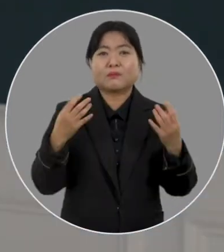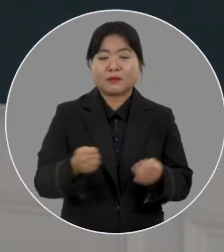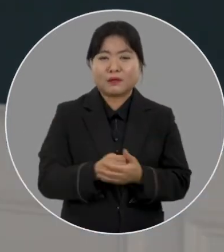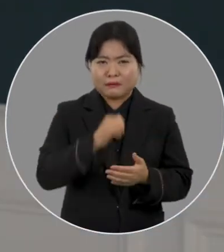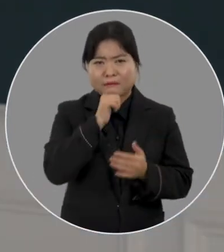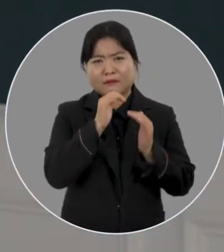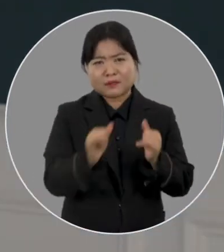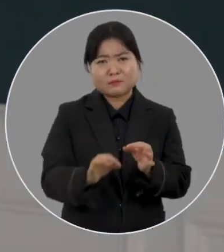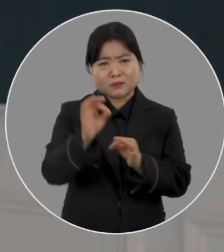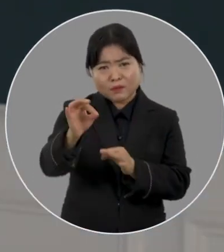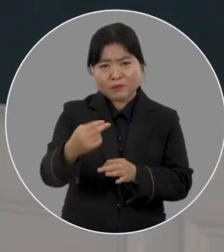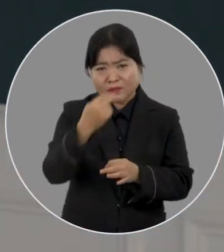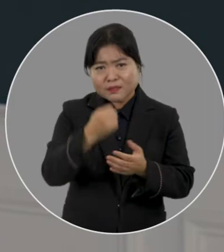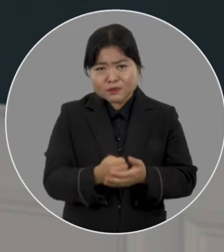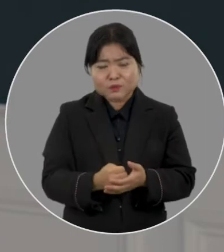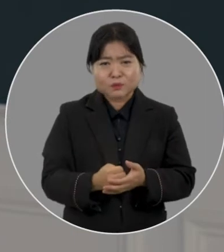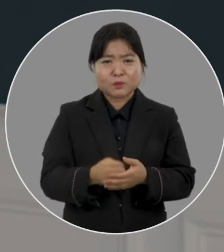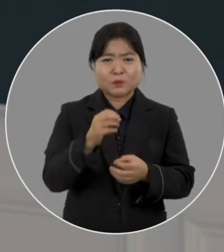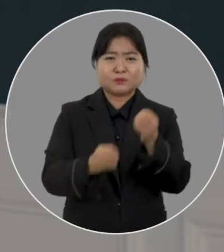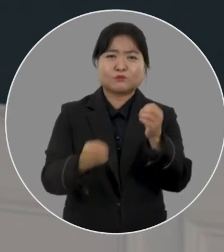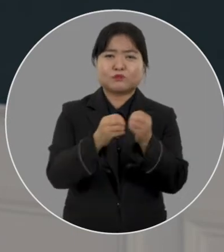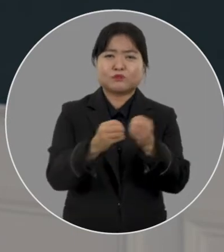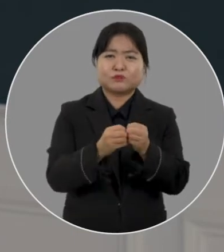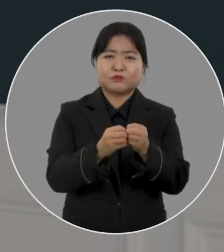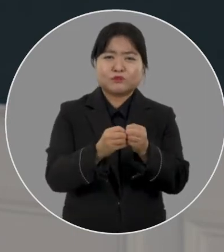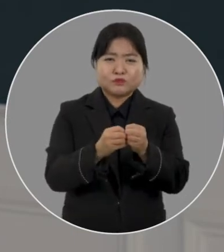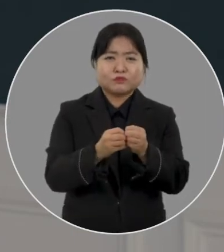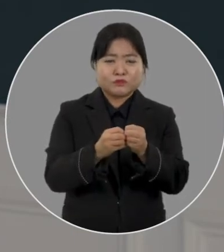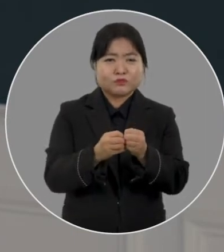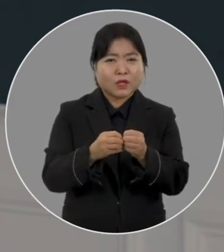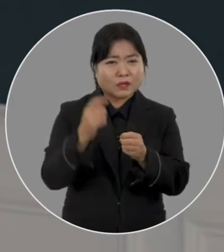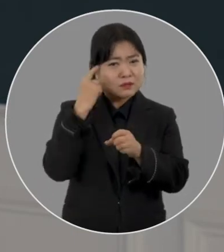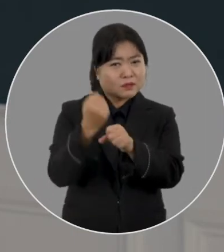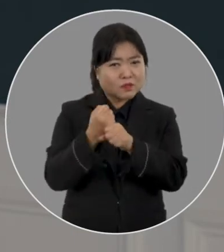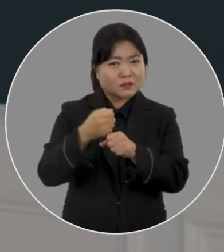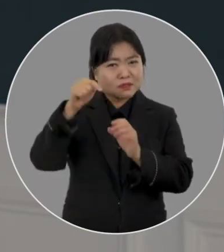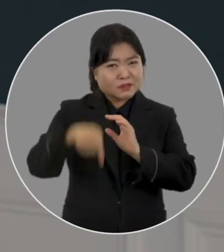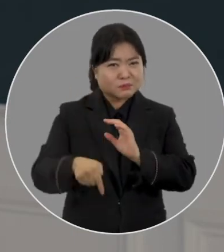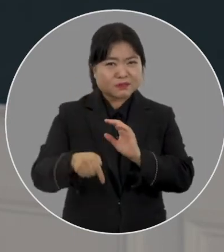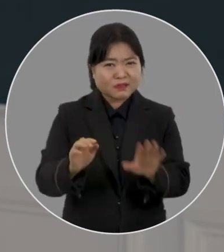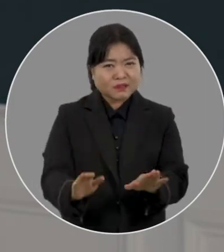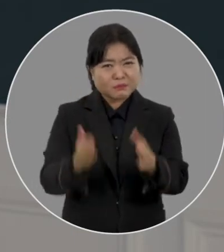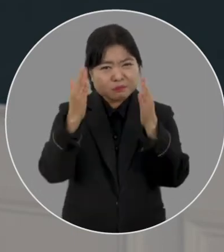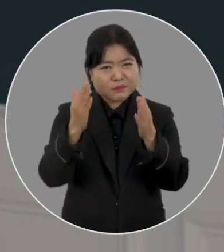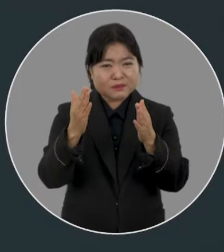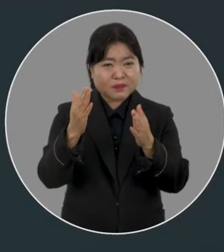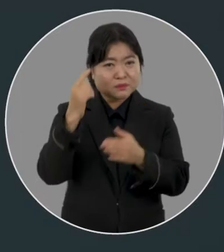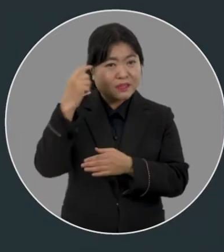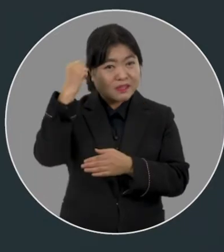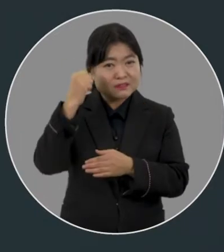사람이 영성이나 어떤 인문학적 깊이가 동시에 낮아진다고 정말 잘못된 접근